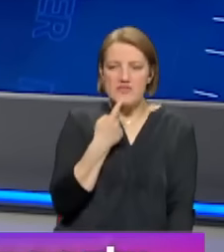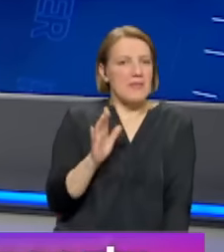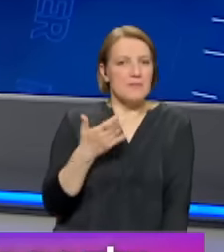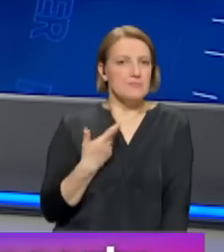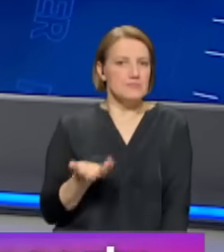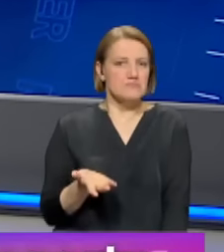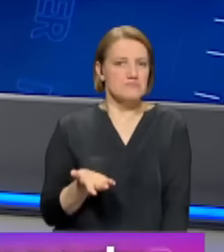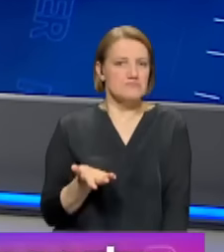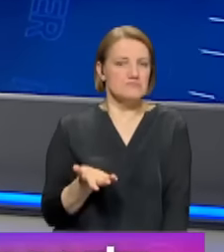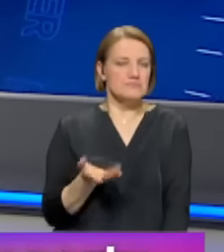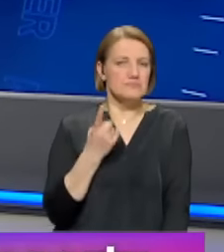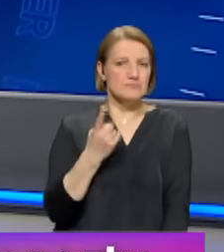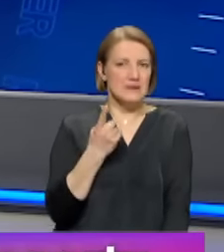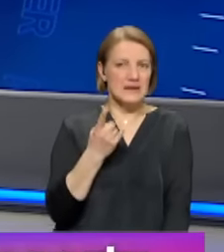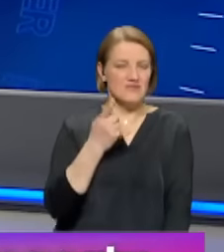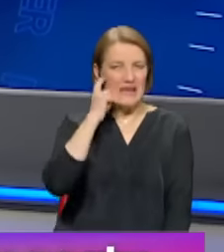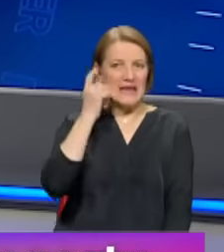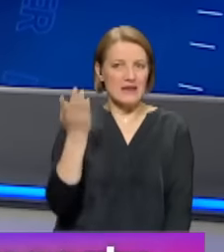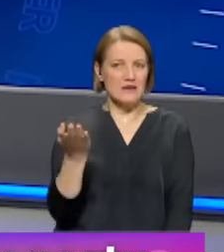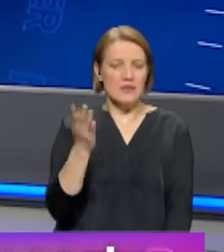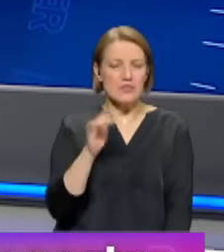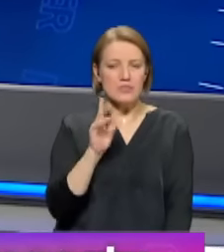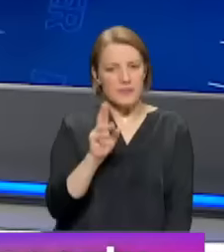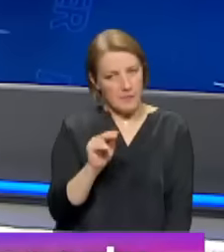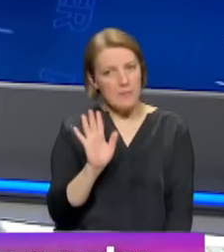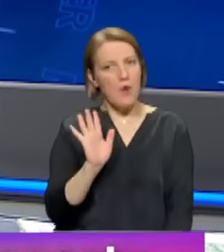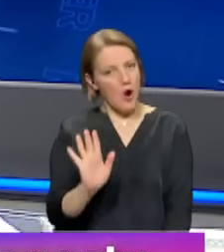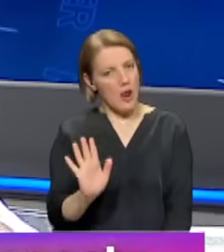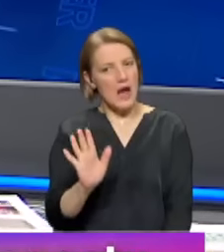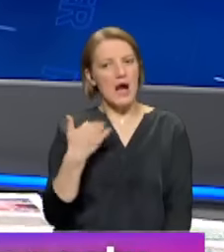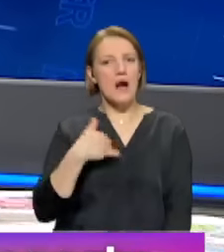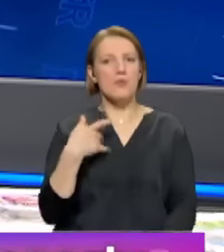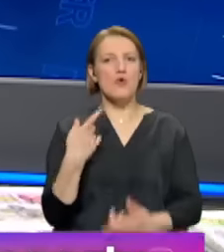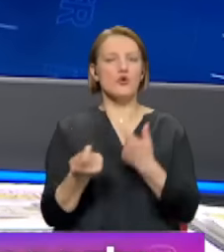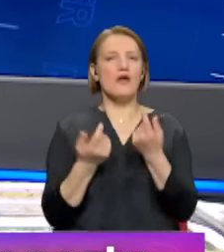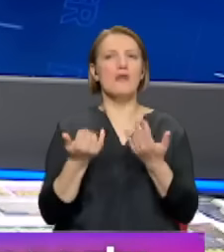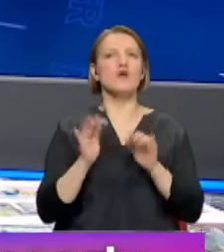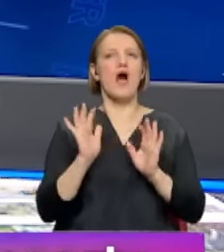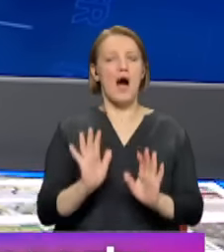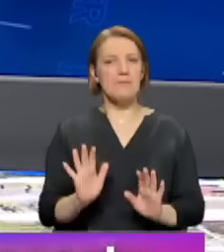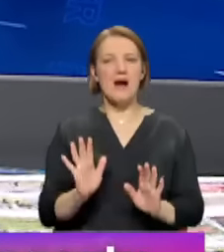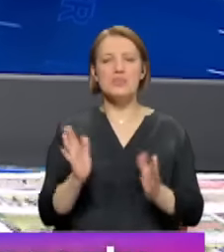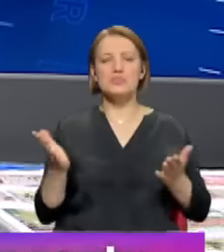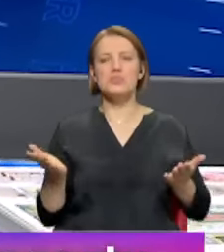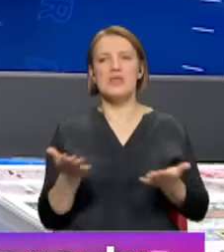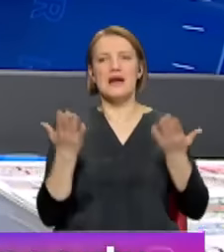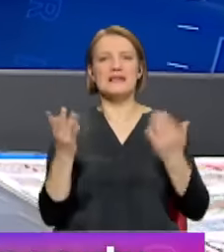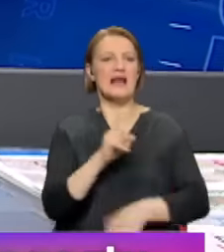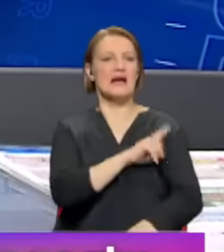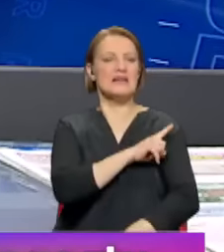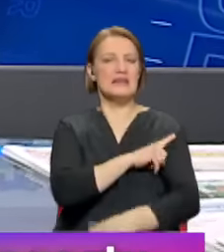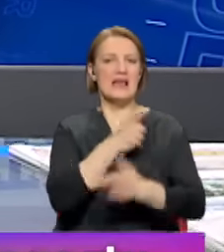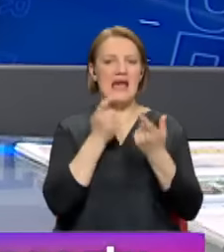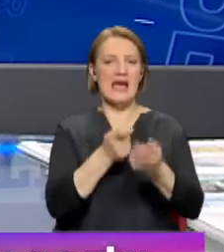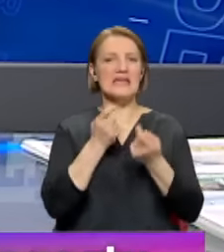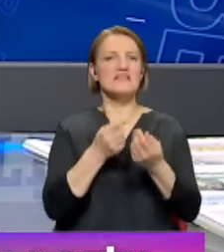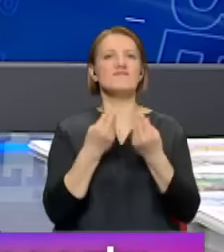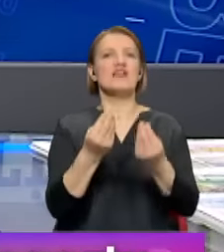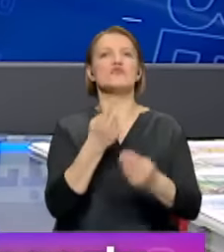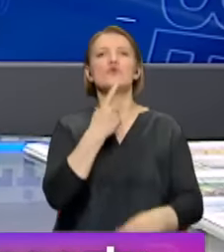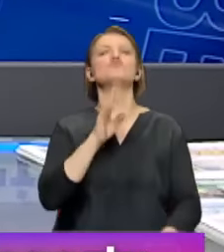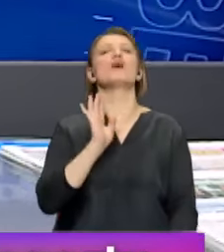ki diyen bir yaklaşım. Tamam belki öyle kamuda görevlendirilmeyecekler ama ne kadar nitelikte eğitim verildiğinde